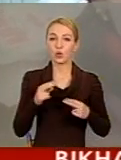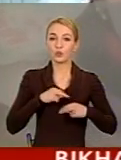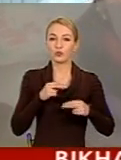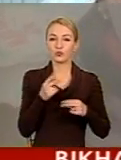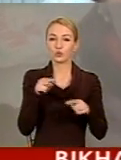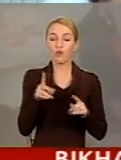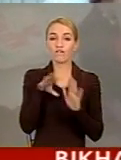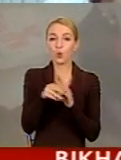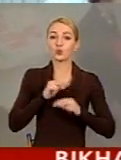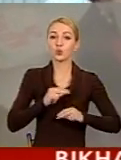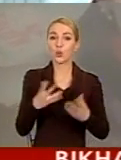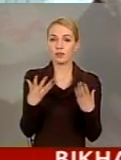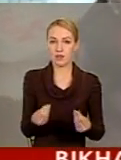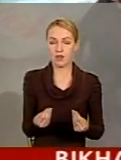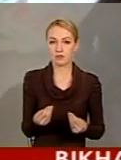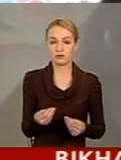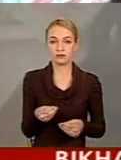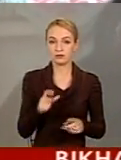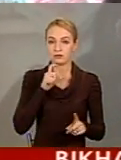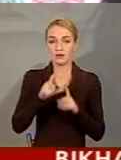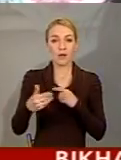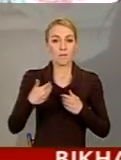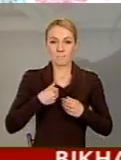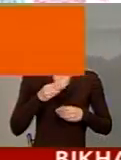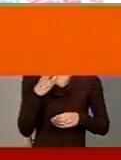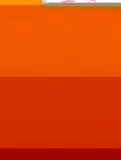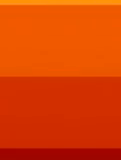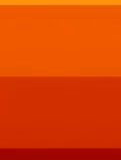дней чтобы люди работали Мы в шоке